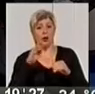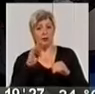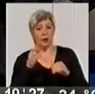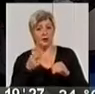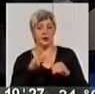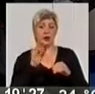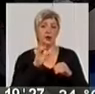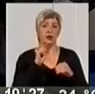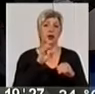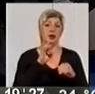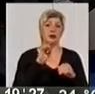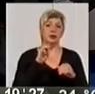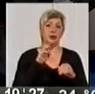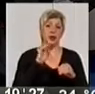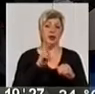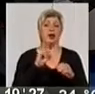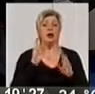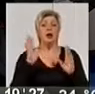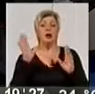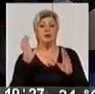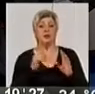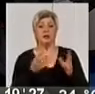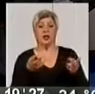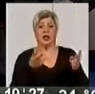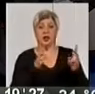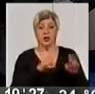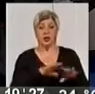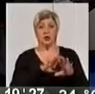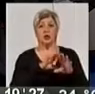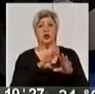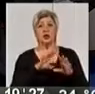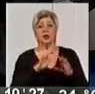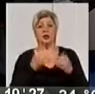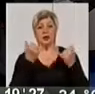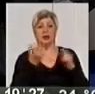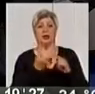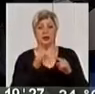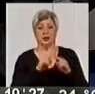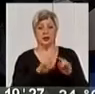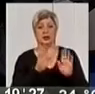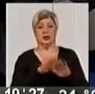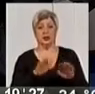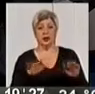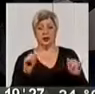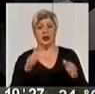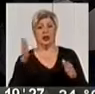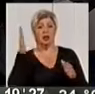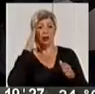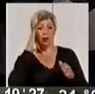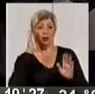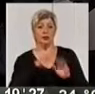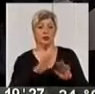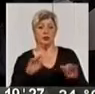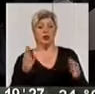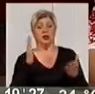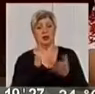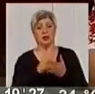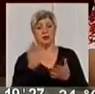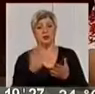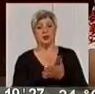все інше, що придбавається за рахунок обласного бюджету чи місцевого, і для цих дітей обдарованих є безкоштовні путівки.